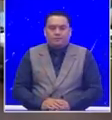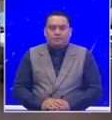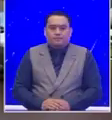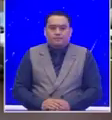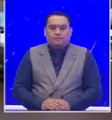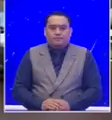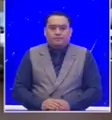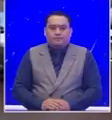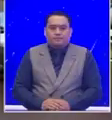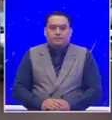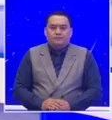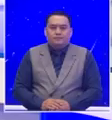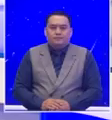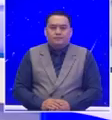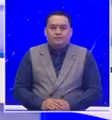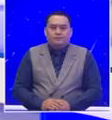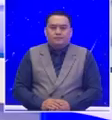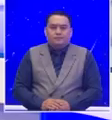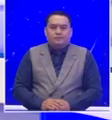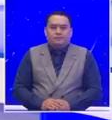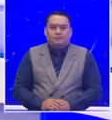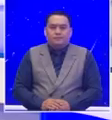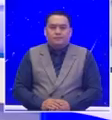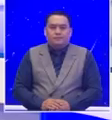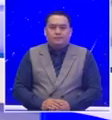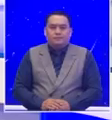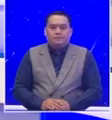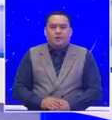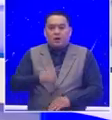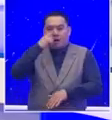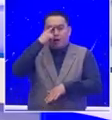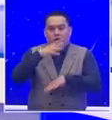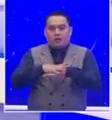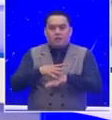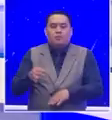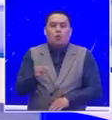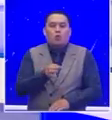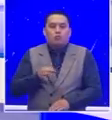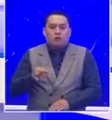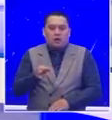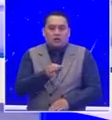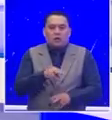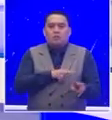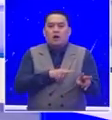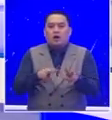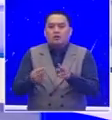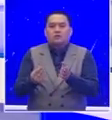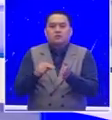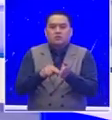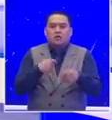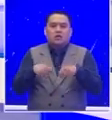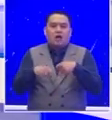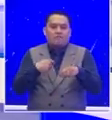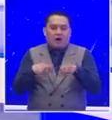ЖТСУ, Талдыкурган. Товар есть, дефицита нет. Аким Алматинской области Амандык Баталов проконтролировал цены на